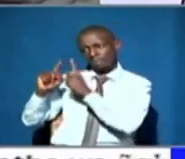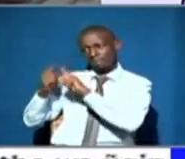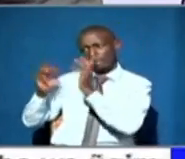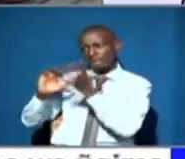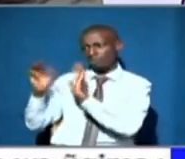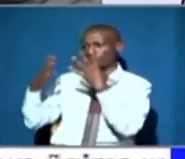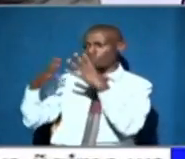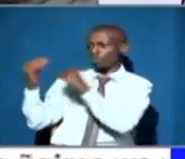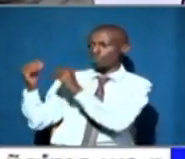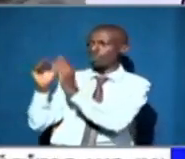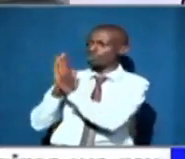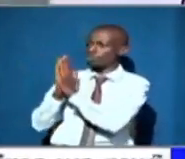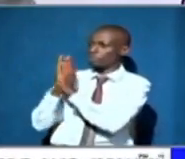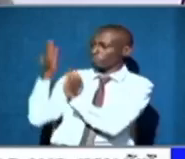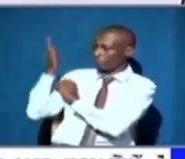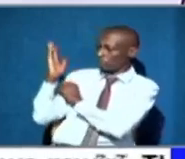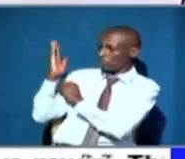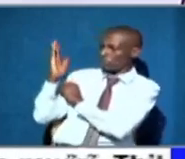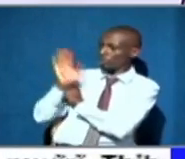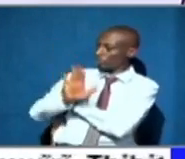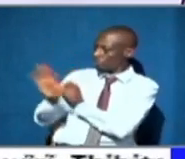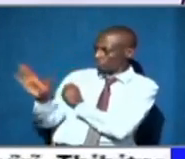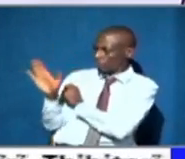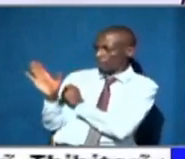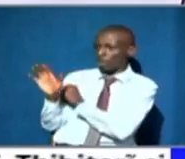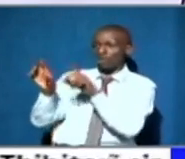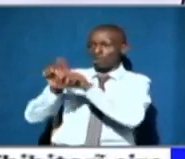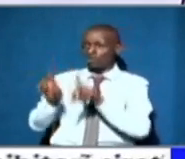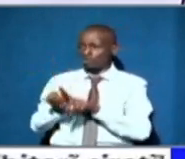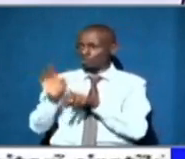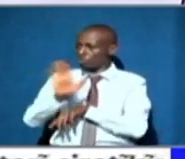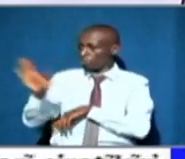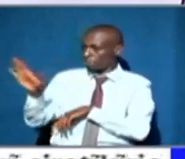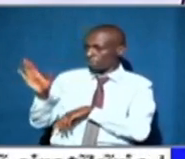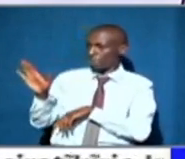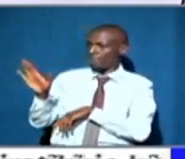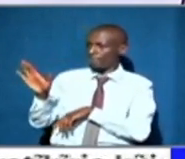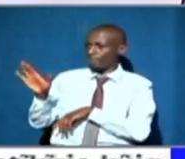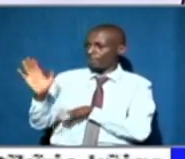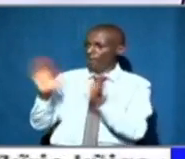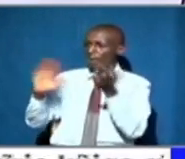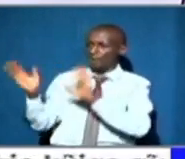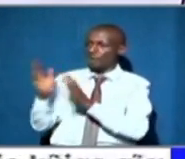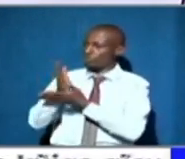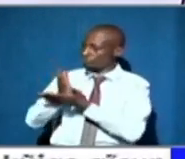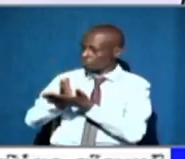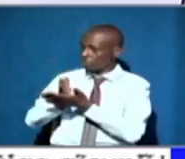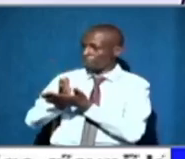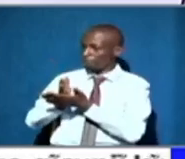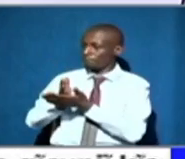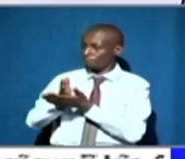wa tugacoka tukona othini wanyu inywe inywe tukona amwe anyu